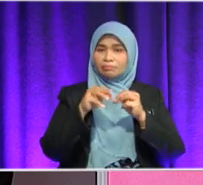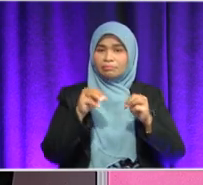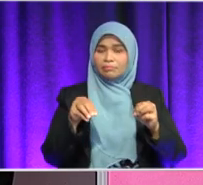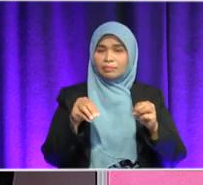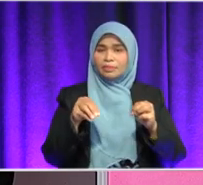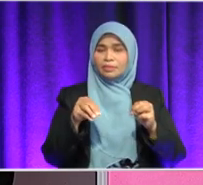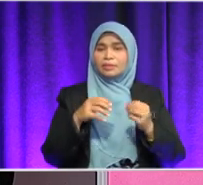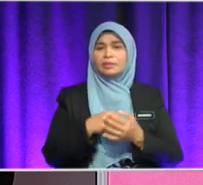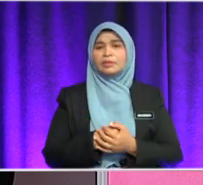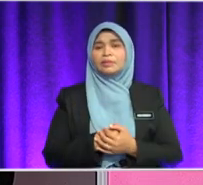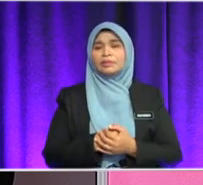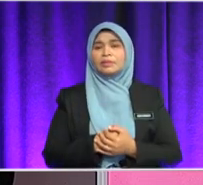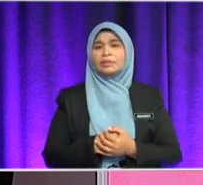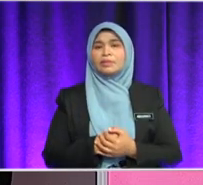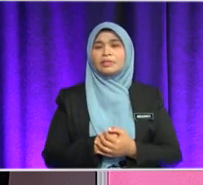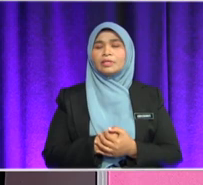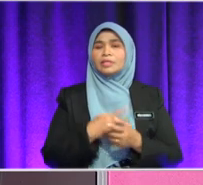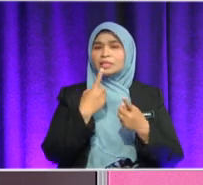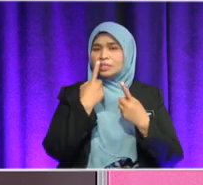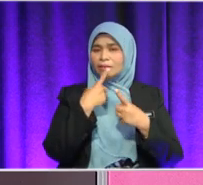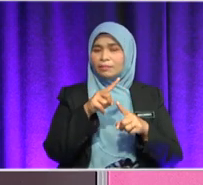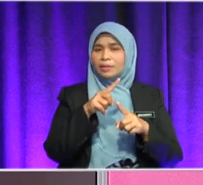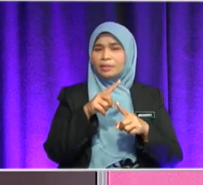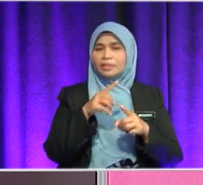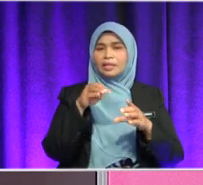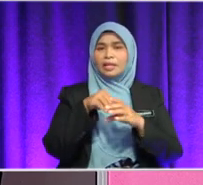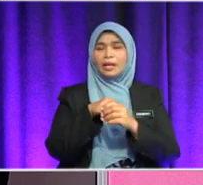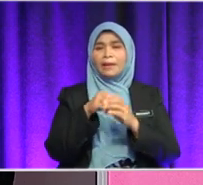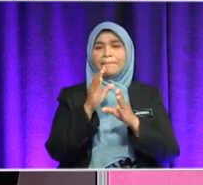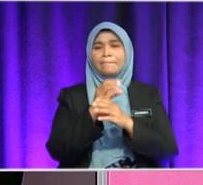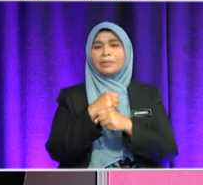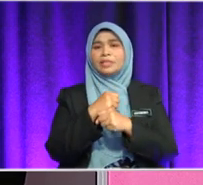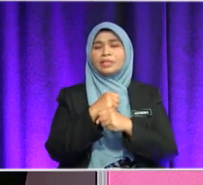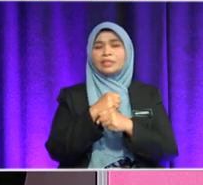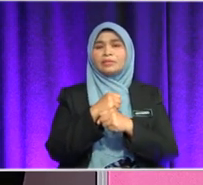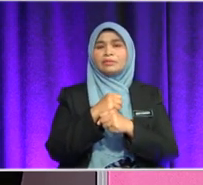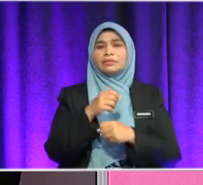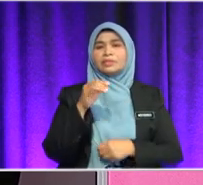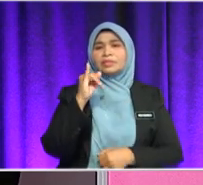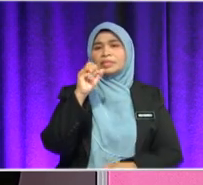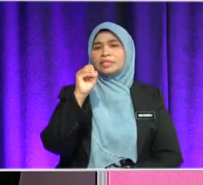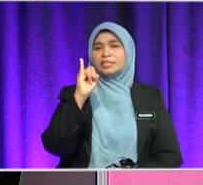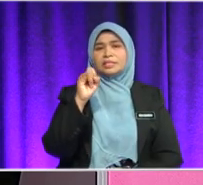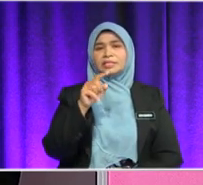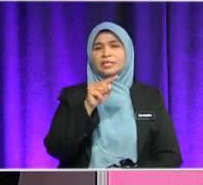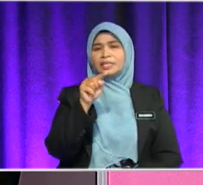calon Adventure suara rute ini jawabannya masih dalam bentuk point saja